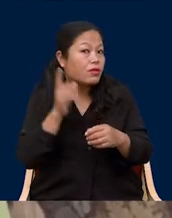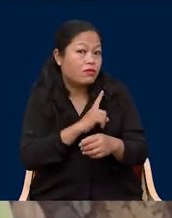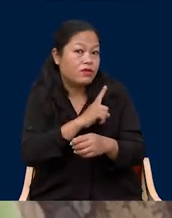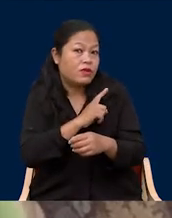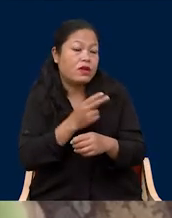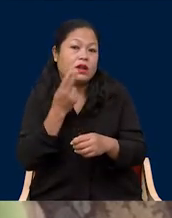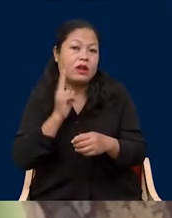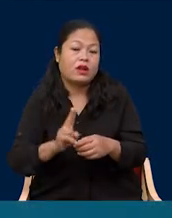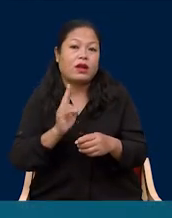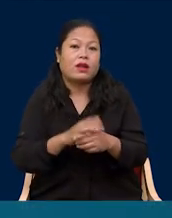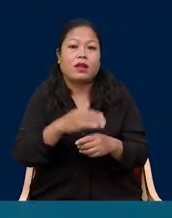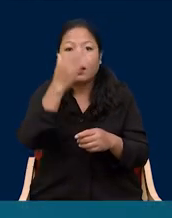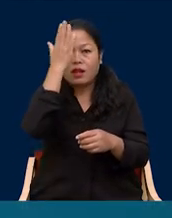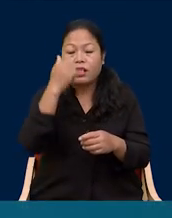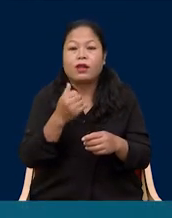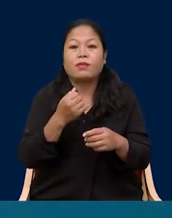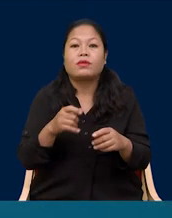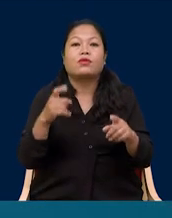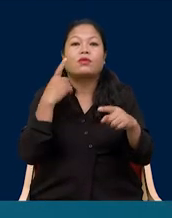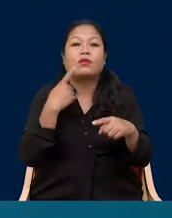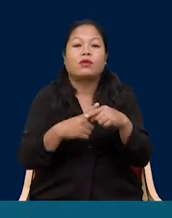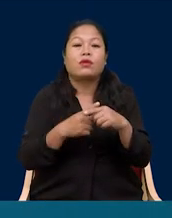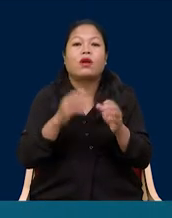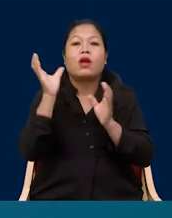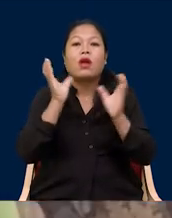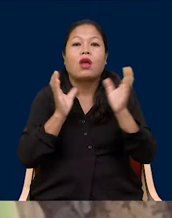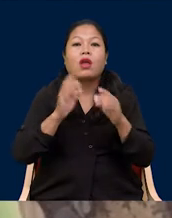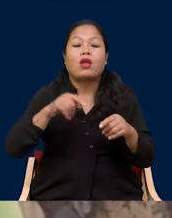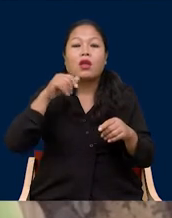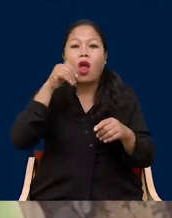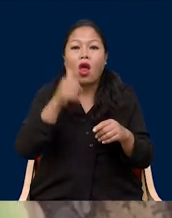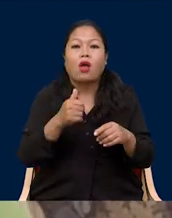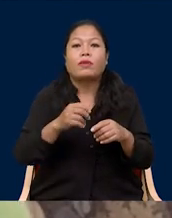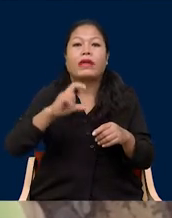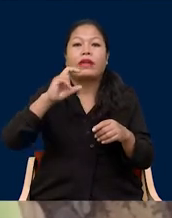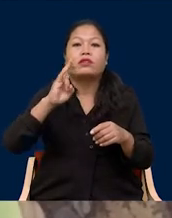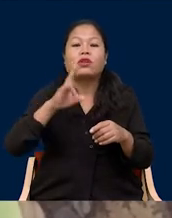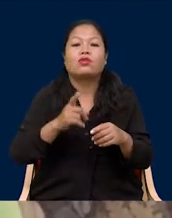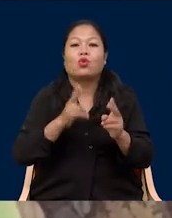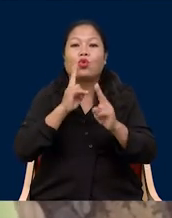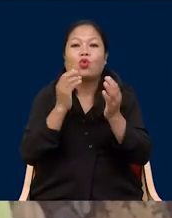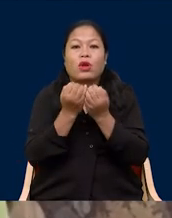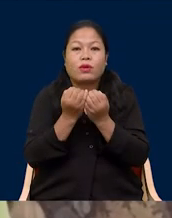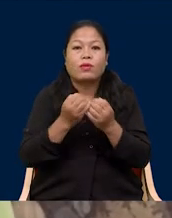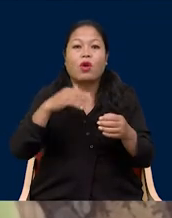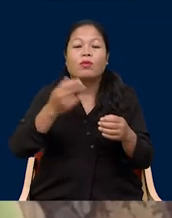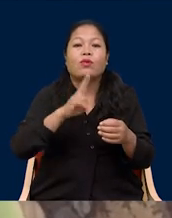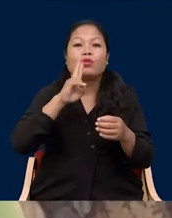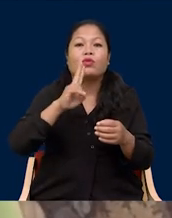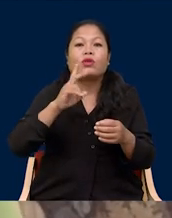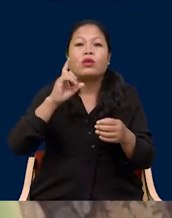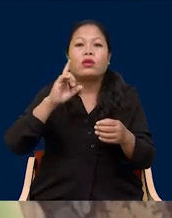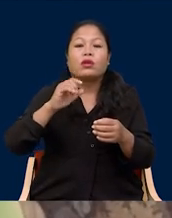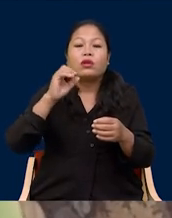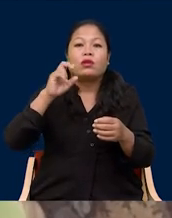सुन्दाखेरि पनि अलिकति डर लाग्ने छ। यो किन प्रसङ्ग जोडे भने यदि अबको एक दशकको कुरा गर्ने हो, अबको दुई दशकको कुरा